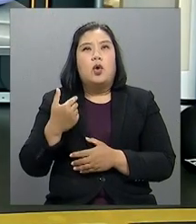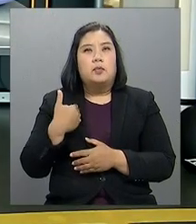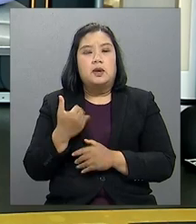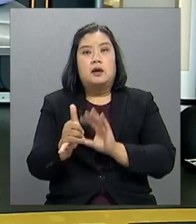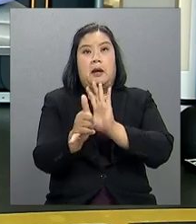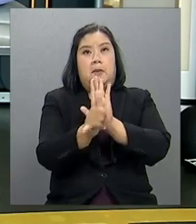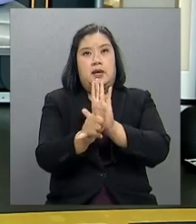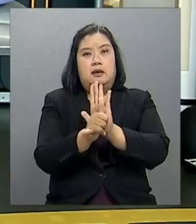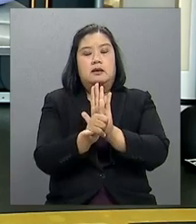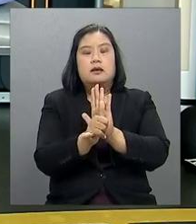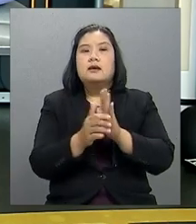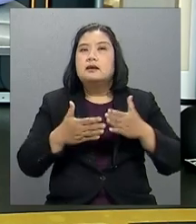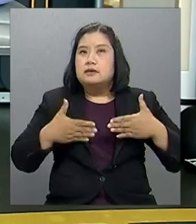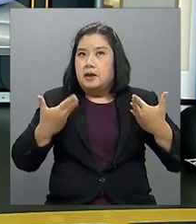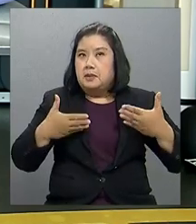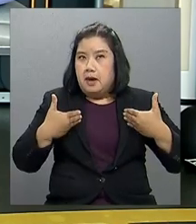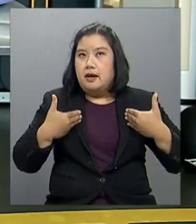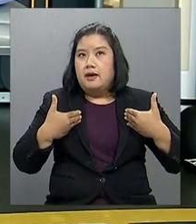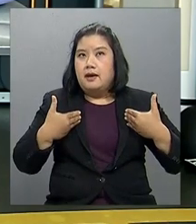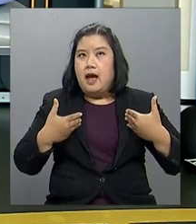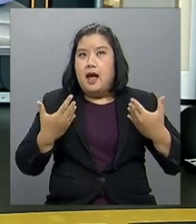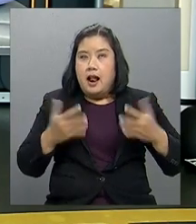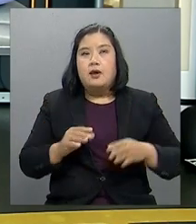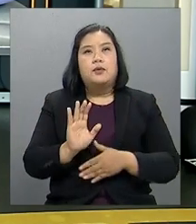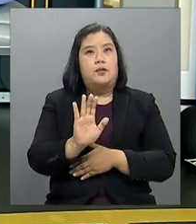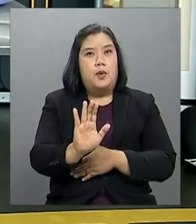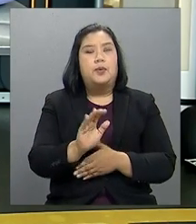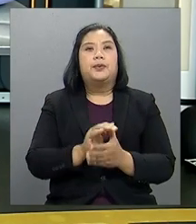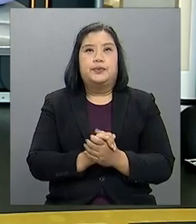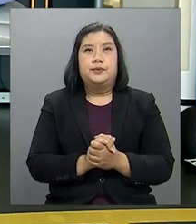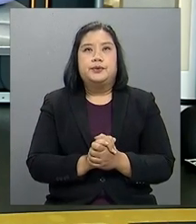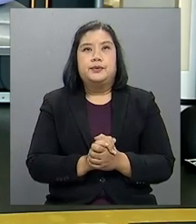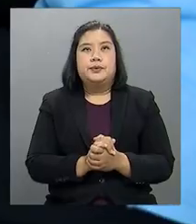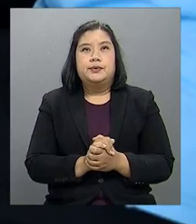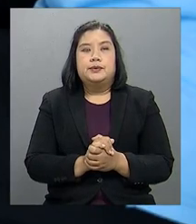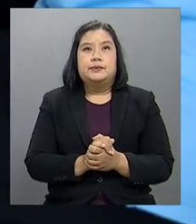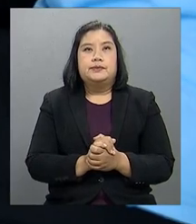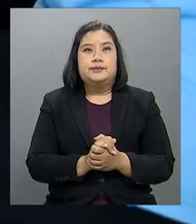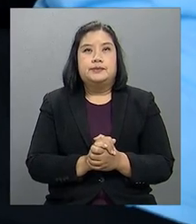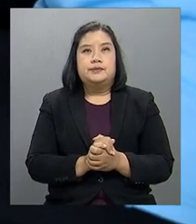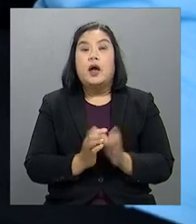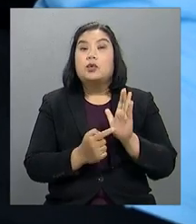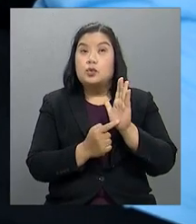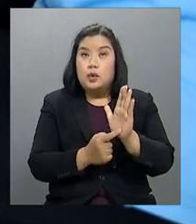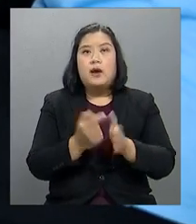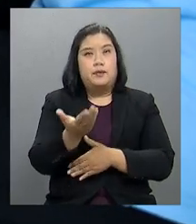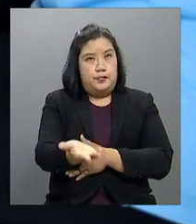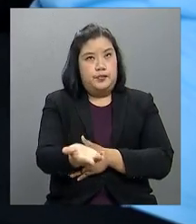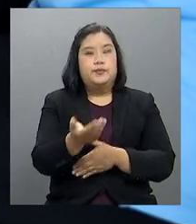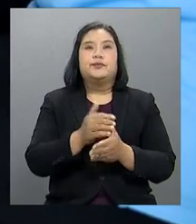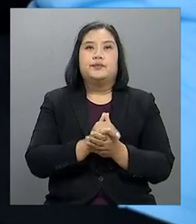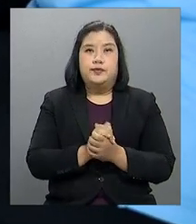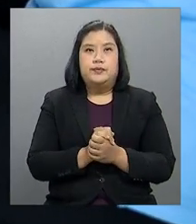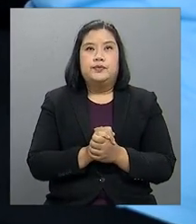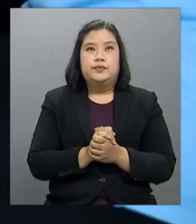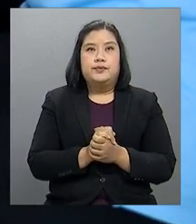ได ้ นะคะพิงหัวเตียงเอามือวางเหนือข้อเข่าแบบนี้นะคะลองดูมืออย่างนี้นะคะแล้วกดเบ